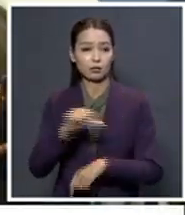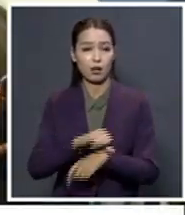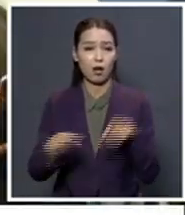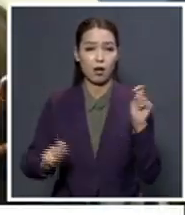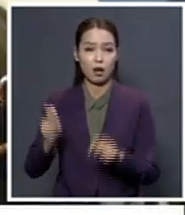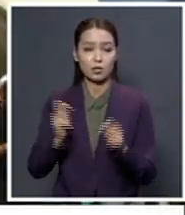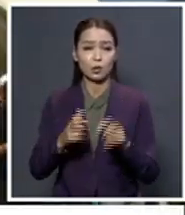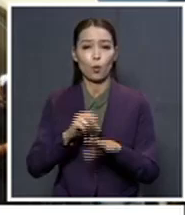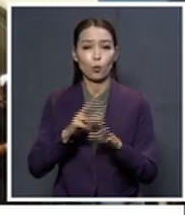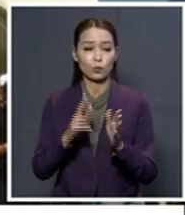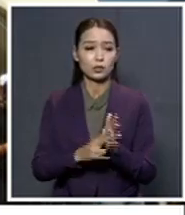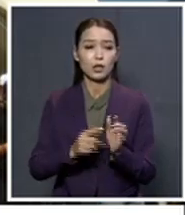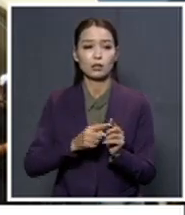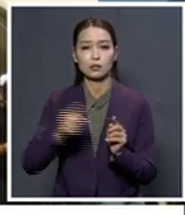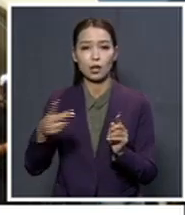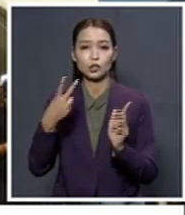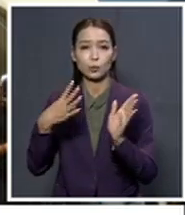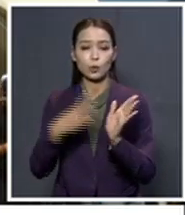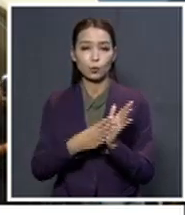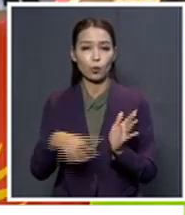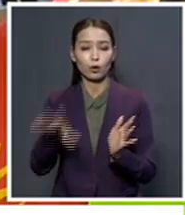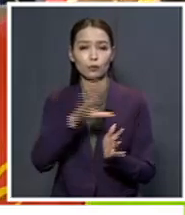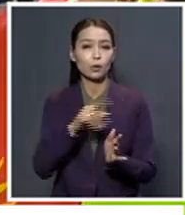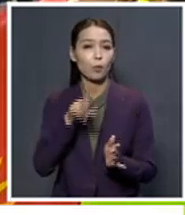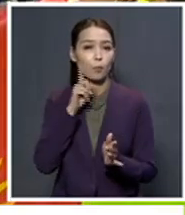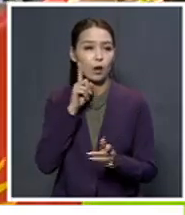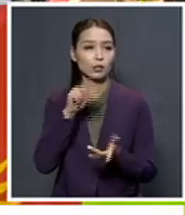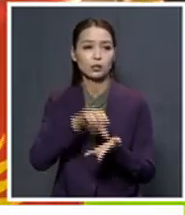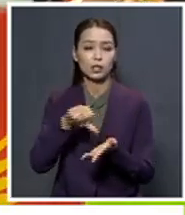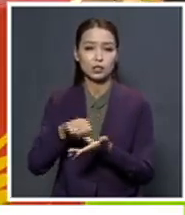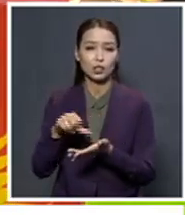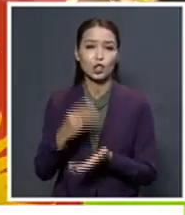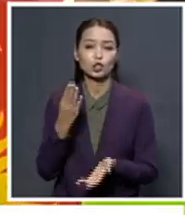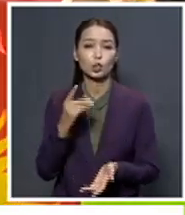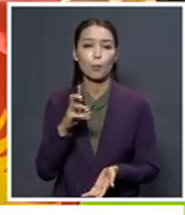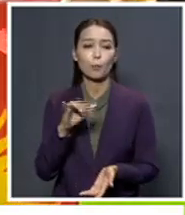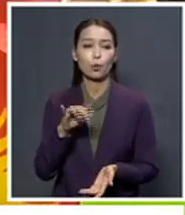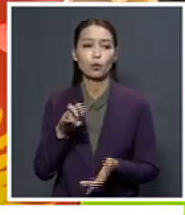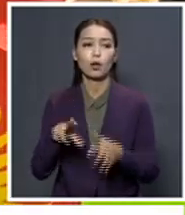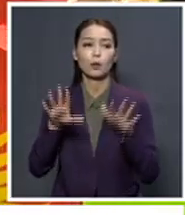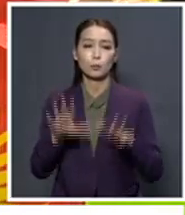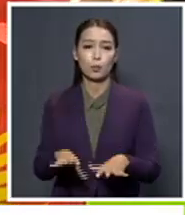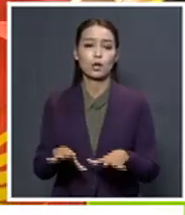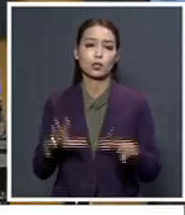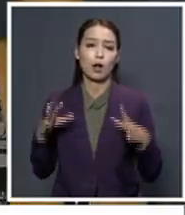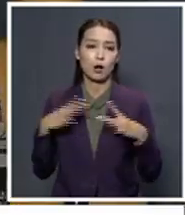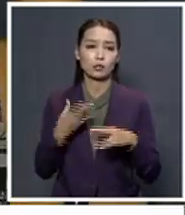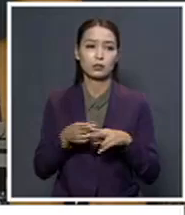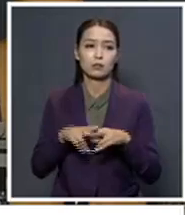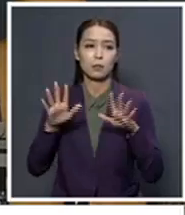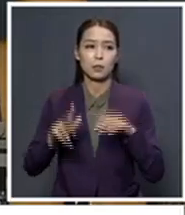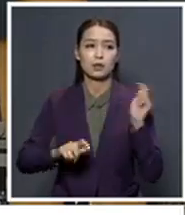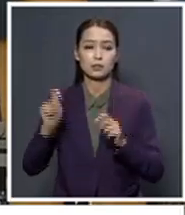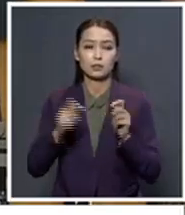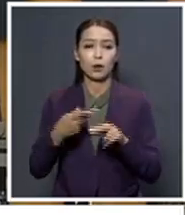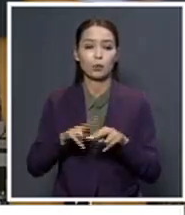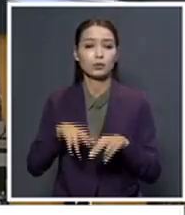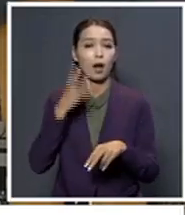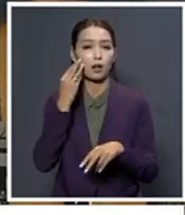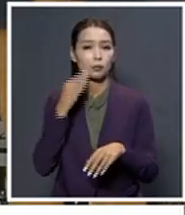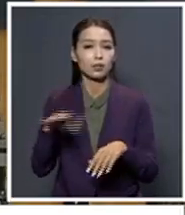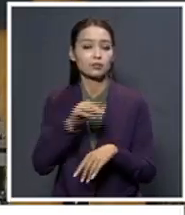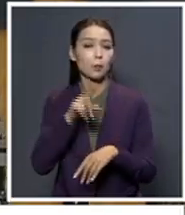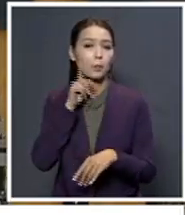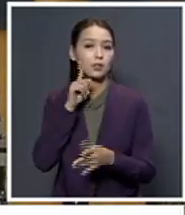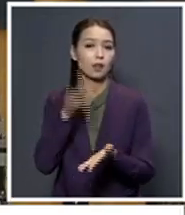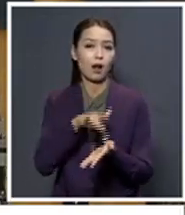келді. 18-бен 29 жас аралығындағы белсенділер Шымбұлақ Таушаңғы курортында бас қосты. Себебі Алматы жастардың қаласы, әрі